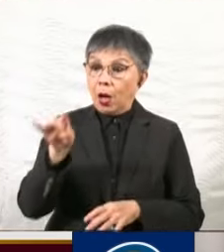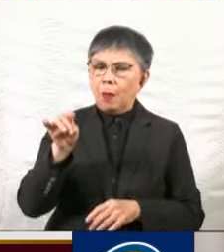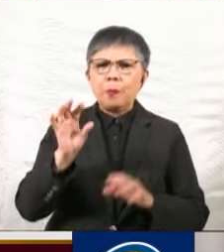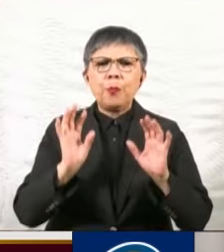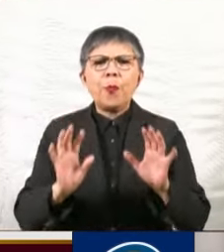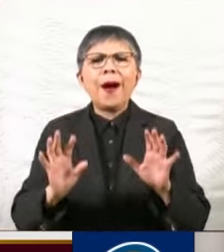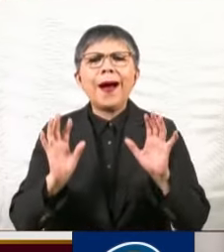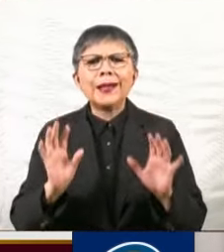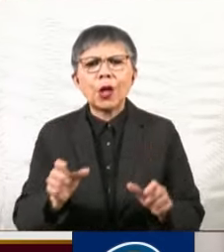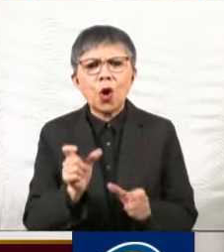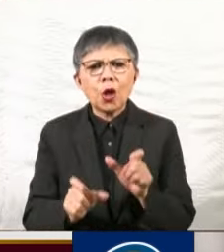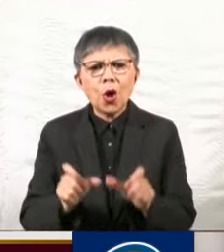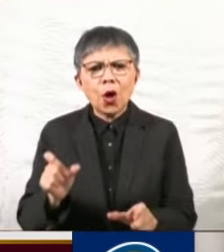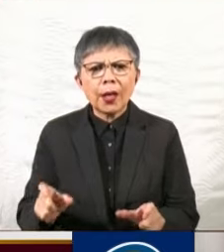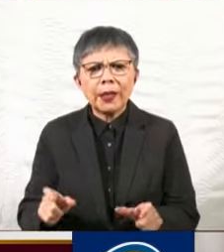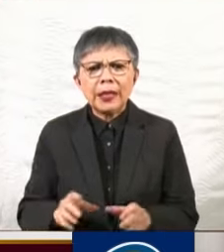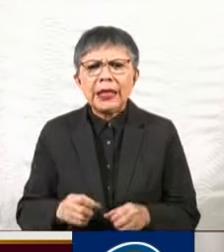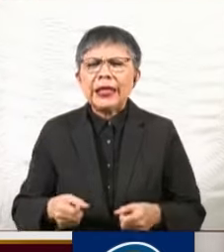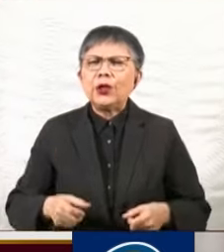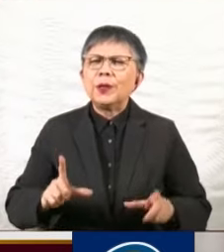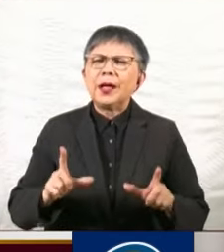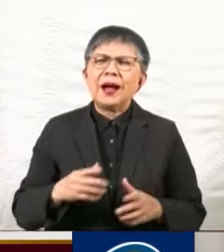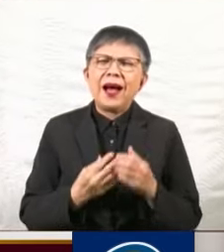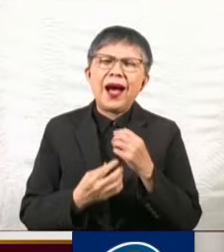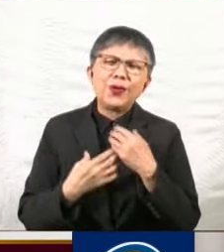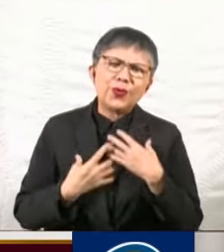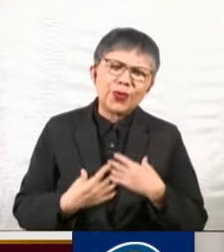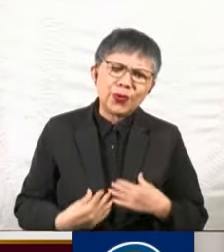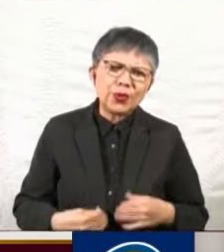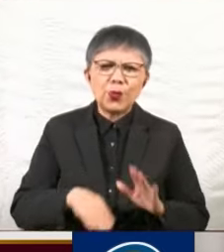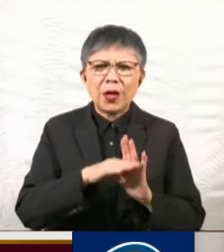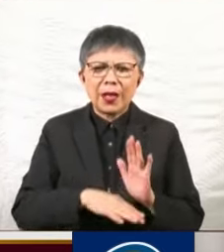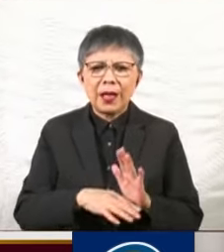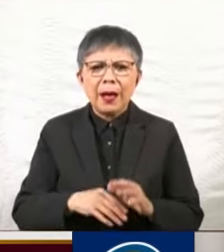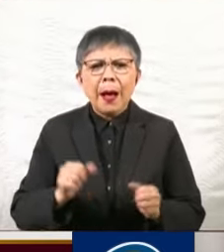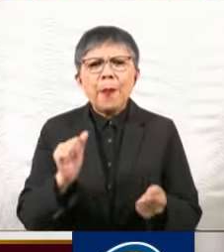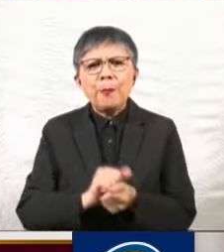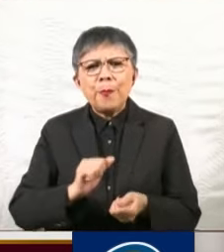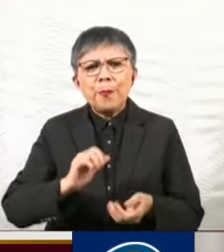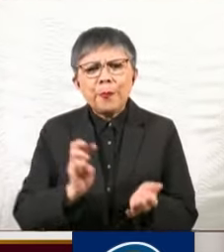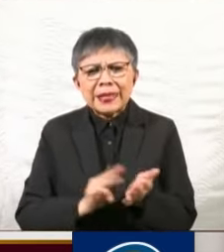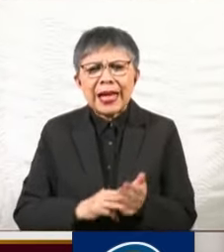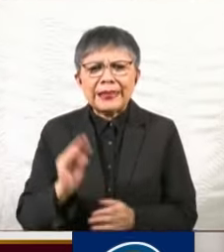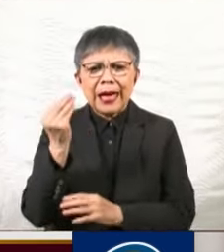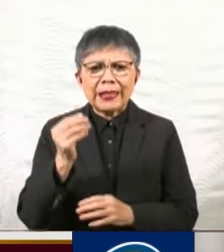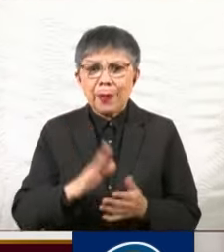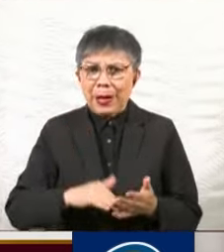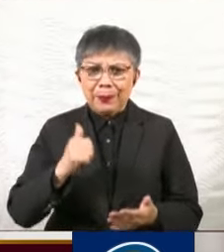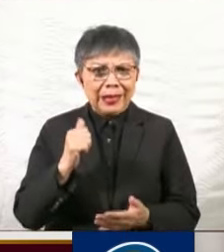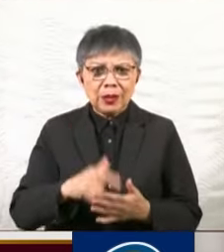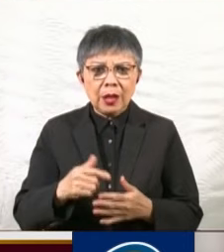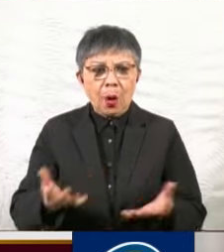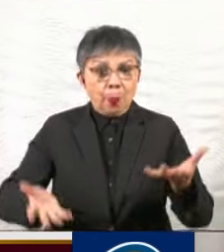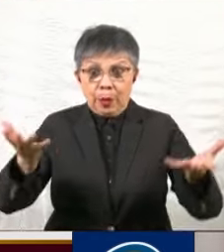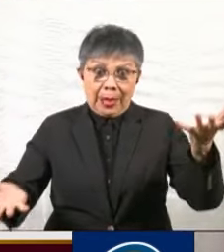banyak sekali warga yang hidupnya sangat kekurangan persoalan Jakarta yang paling utama menurut saya adalah